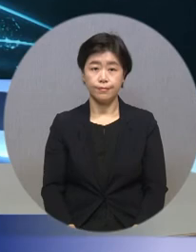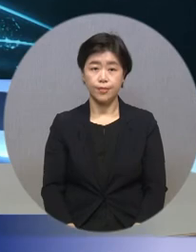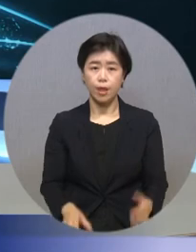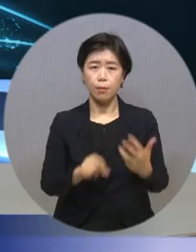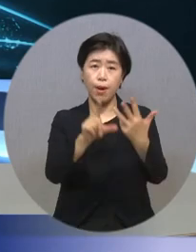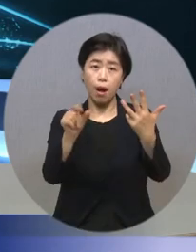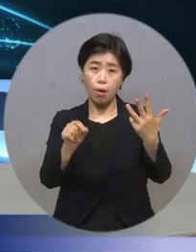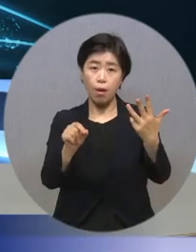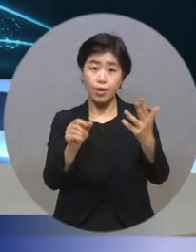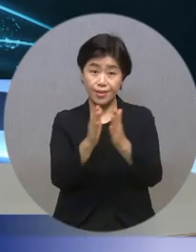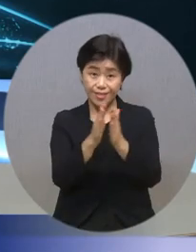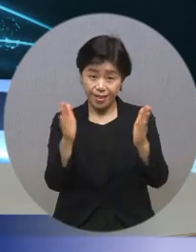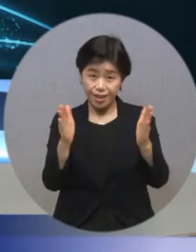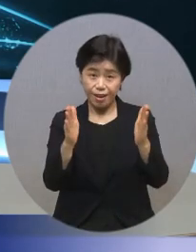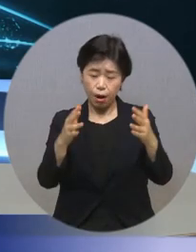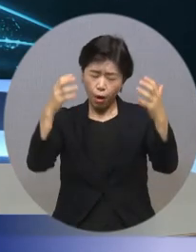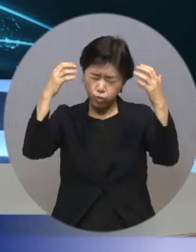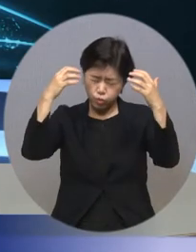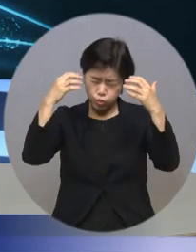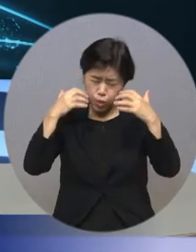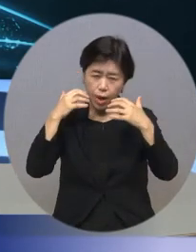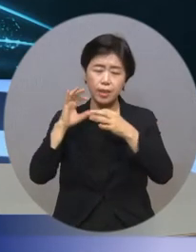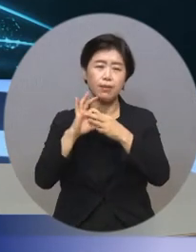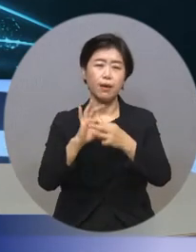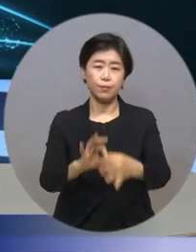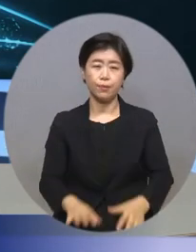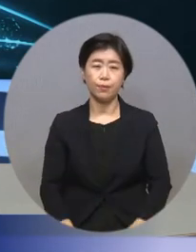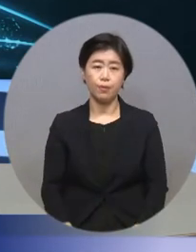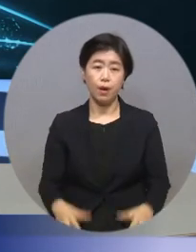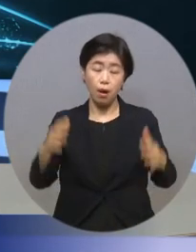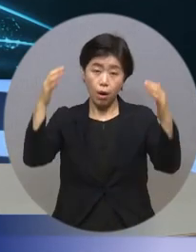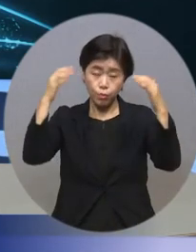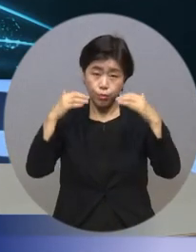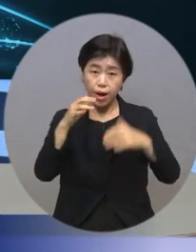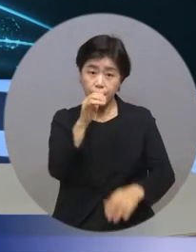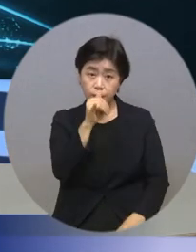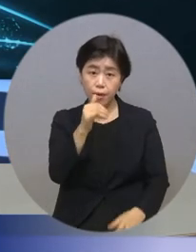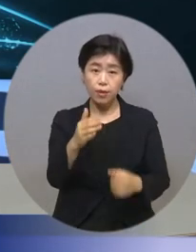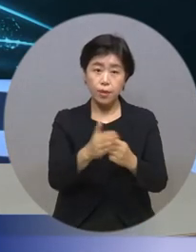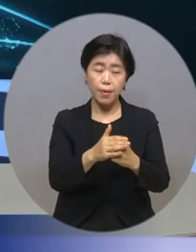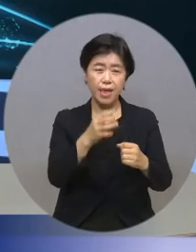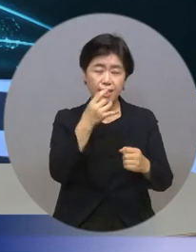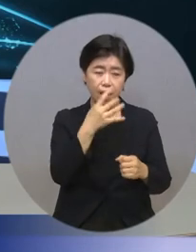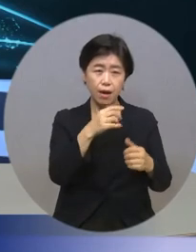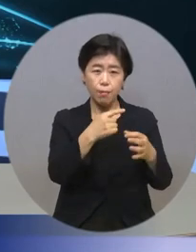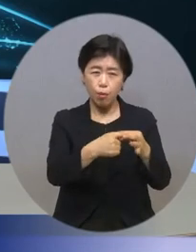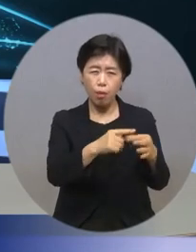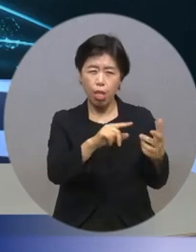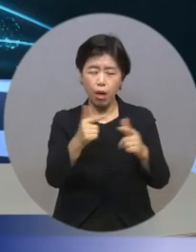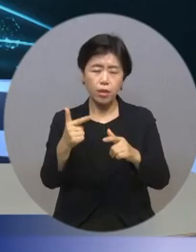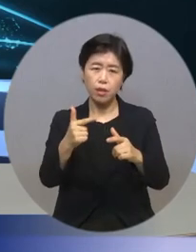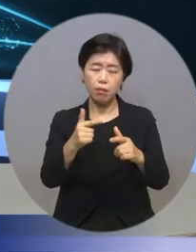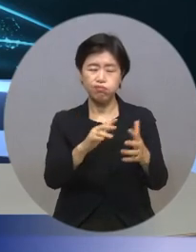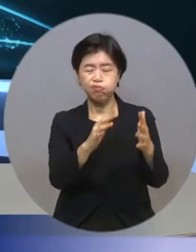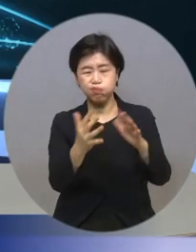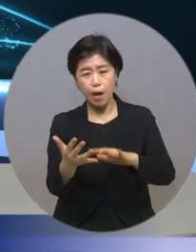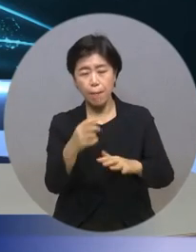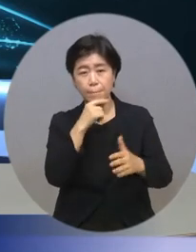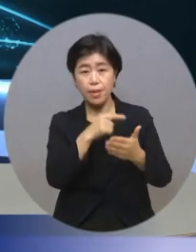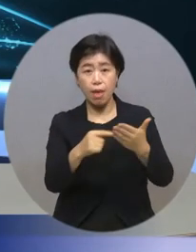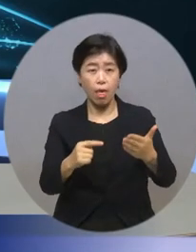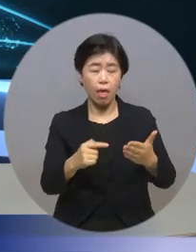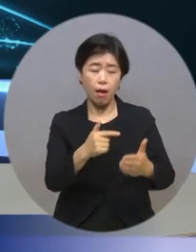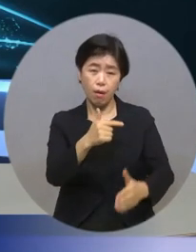8월 시작과 함께 폭염이 찾아왔습니다. 무더위가 지속되면 농작물 피해로 인해 높은 물가 상승률이